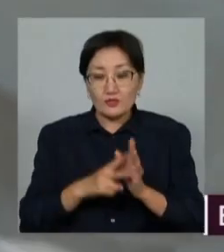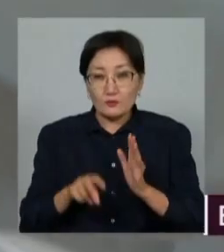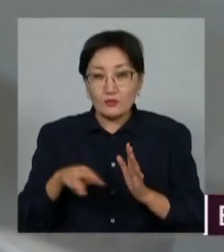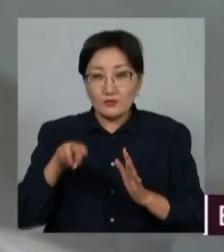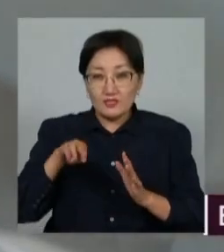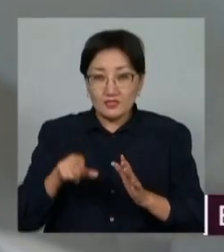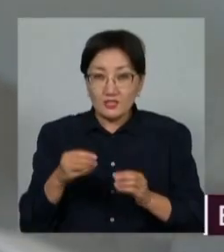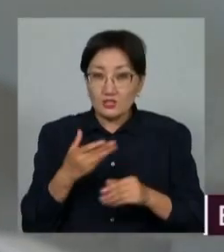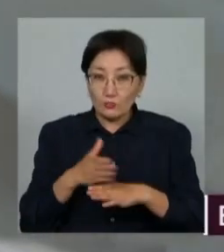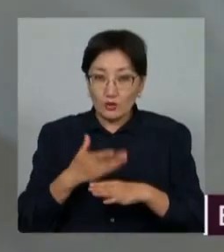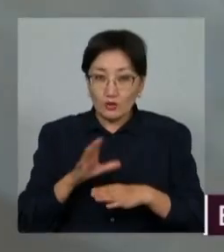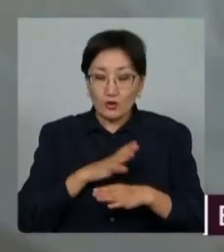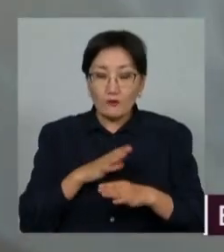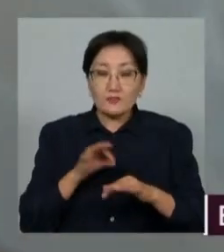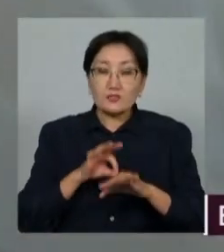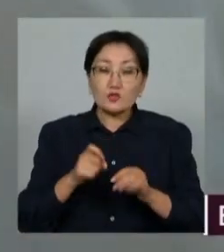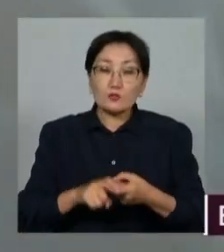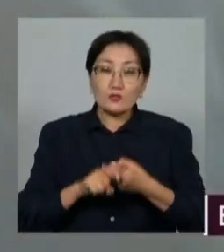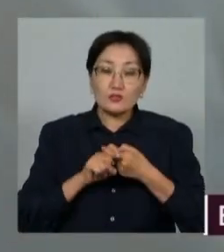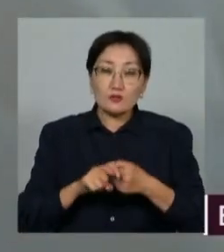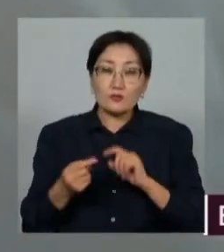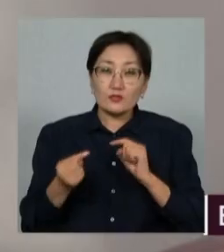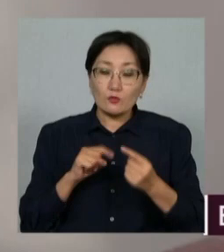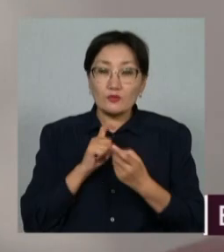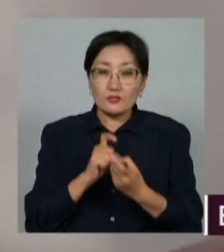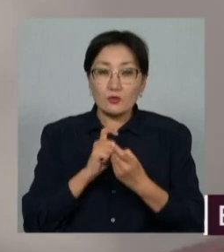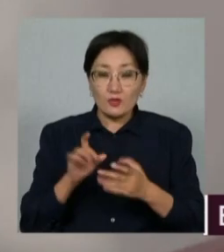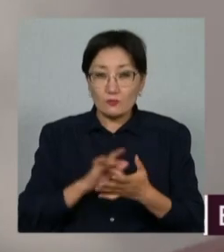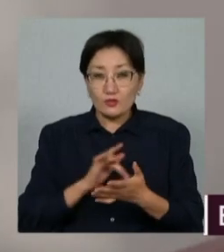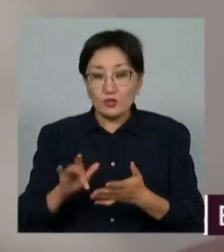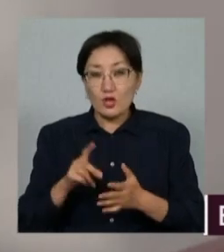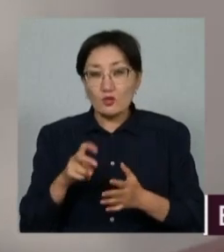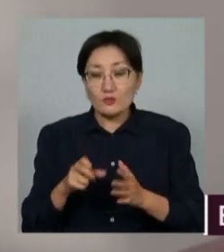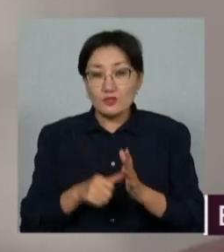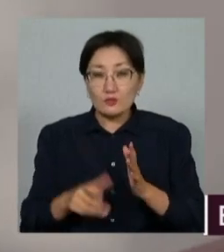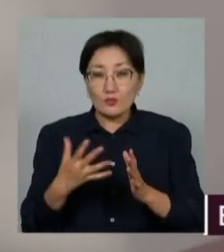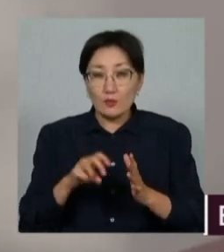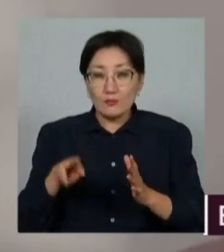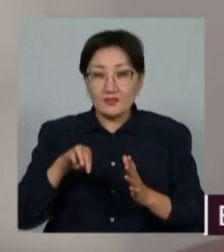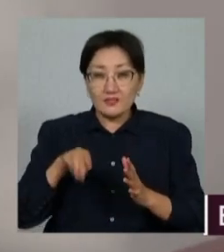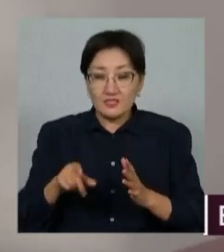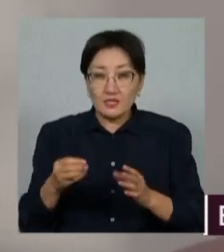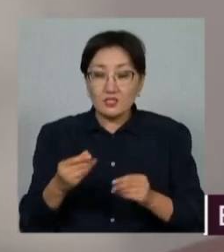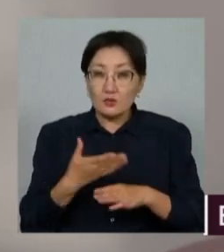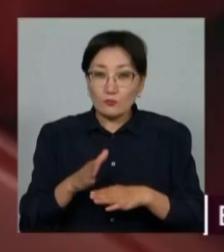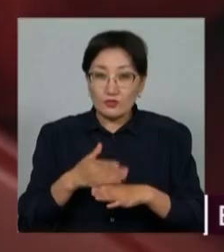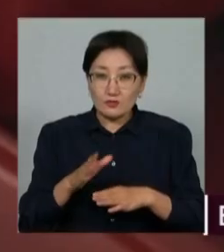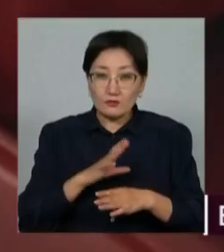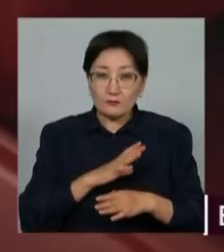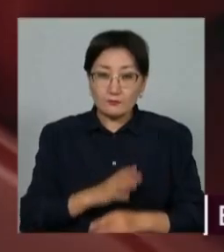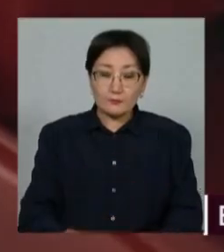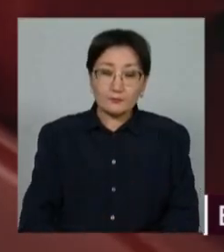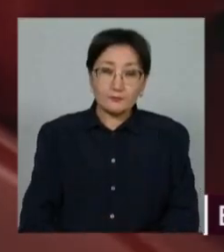миллиард теңге бөлініпті. Ал коронавирус індетіне қарсы күреске бюджеттен 265 миллиард теңге қаражат